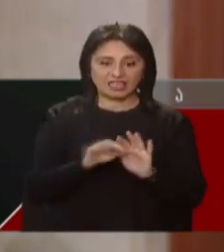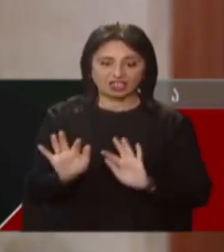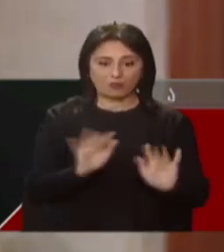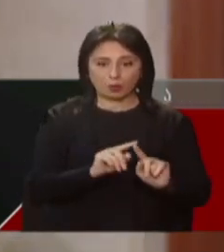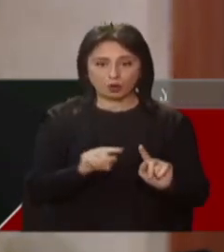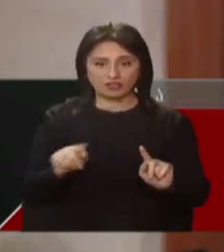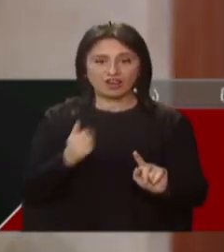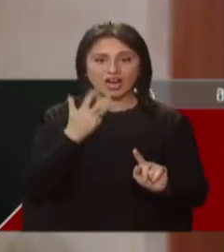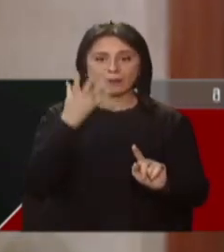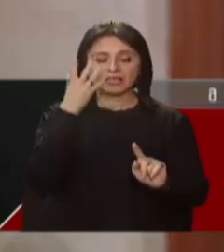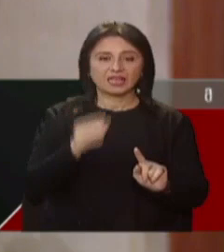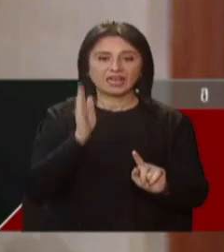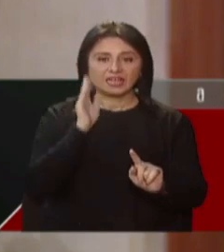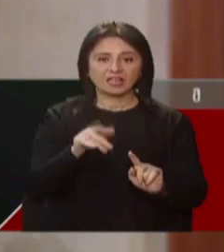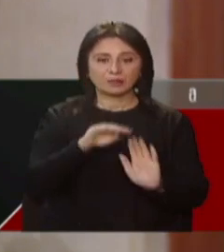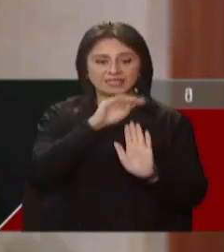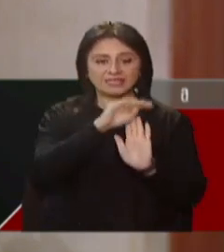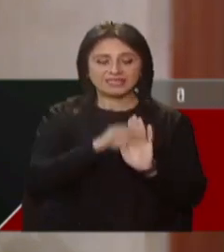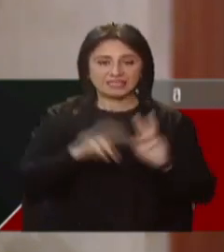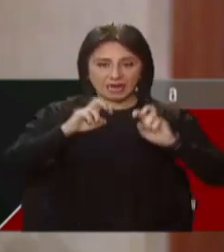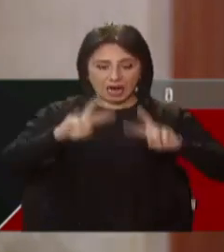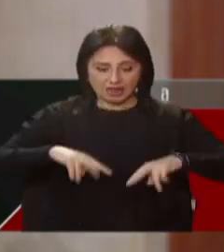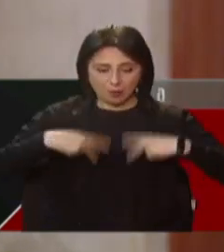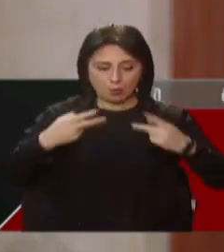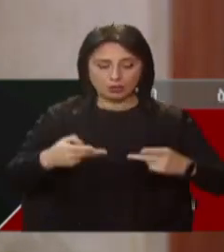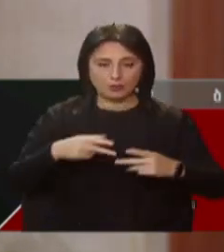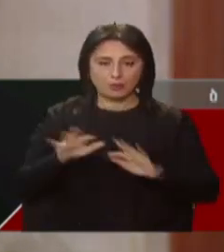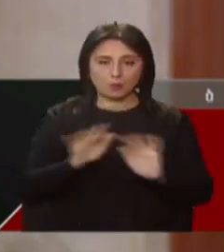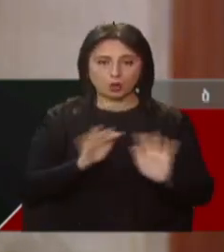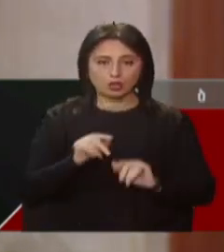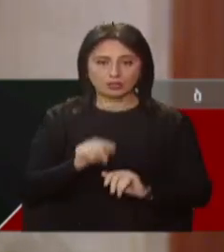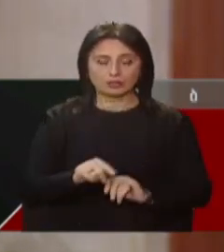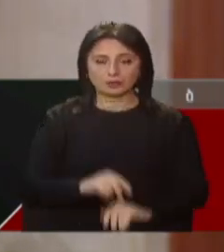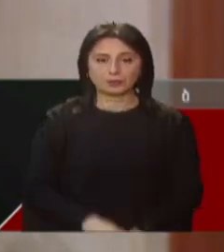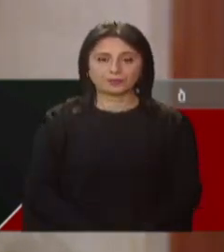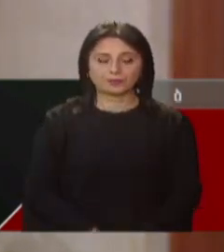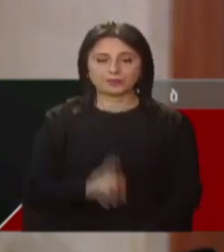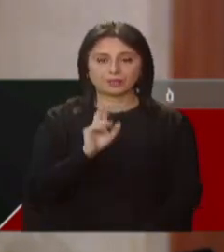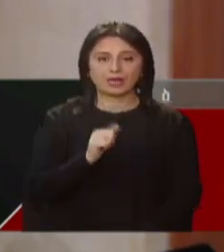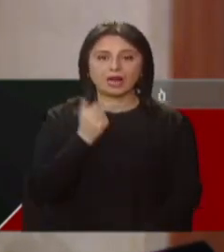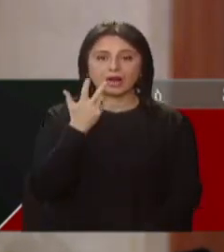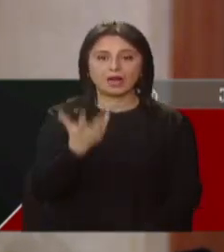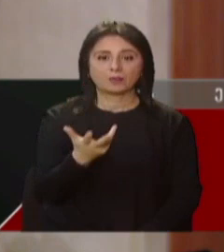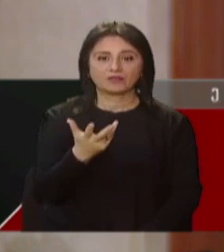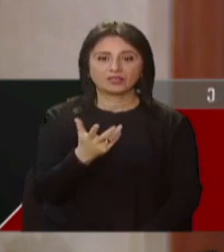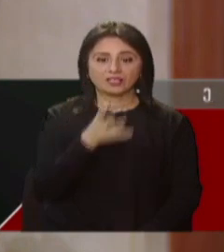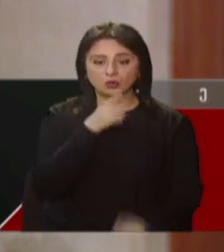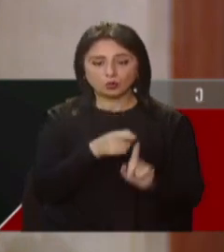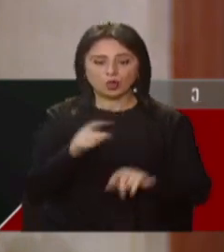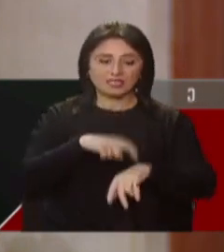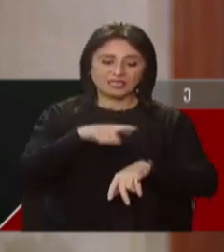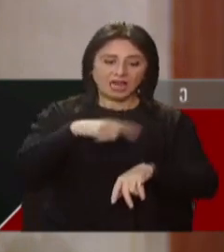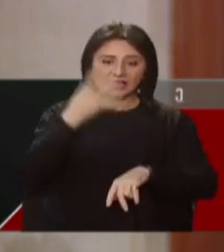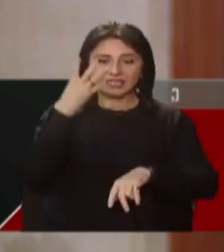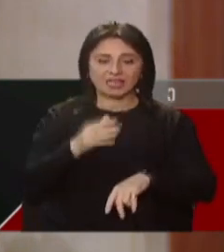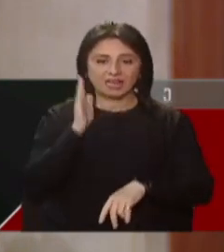პროცესი, რამდენი დღე იქნება ამ სიის გადამოწმების პროცესი და რამდენი ხანი, საათი ან